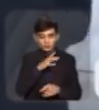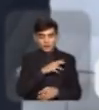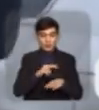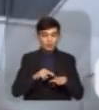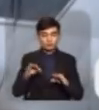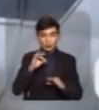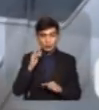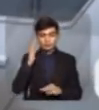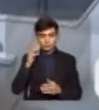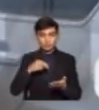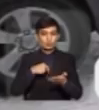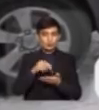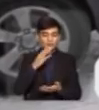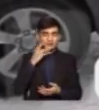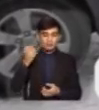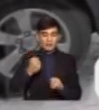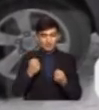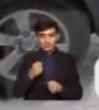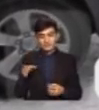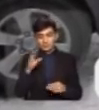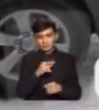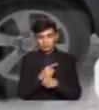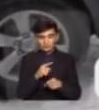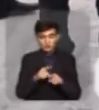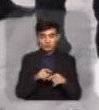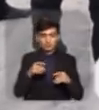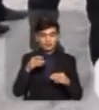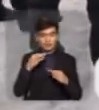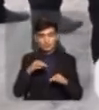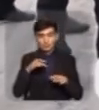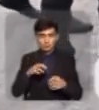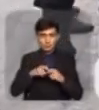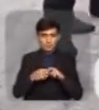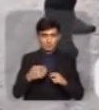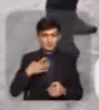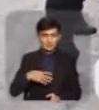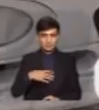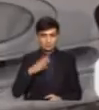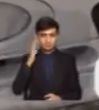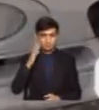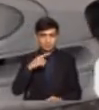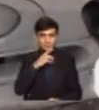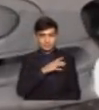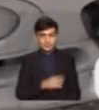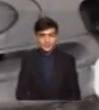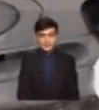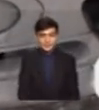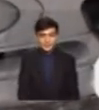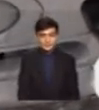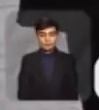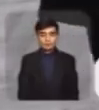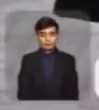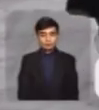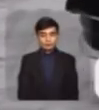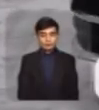воздержаться от дальнейшей покупки иностранных авто во избежание проблем в будущем. Нургали Карабаев, Сергей Шуйский,